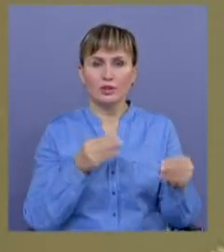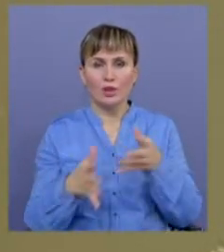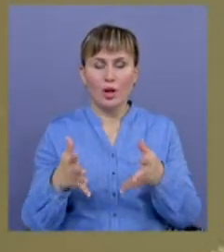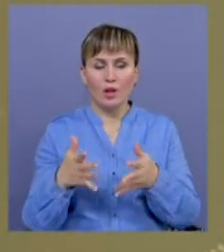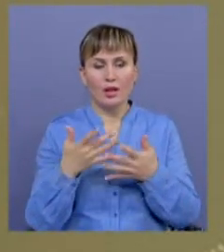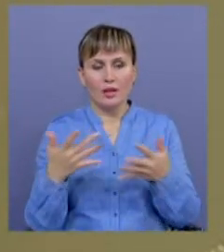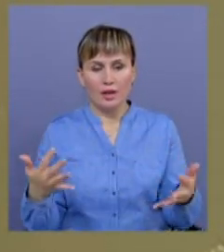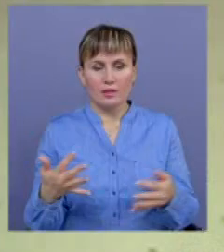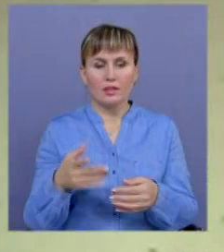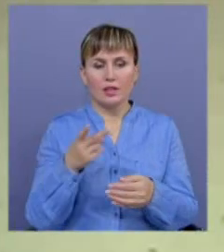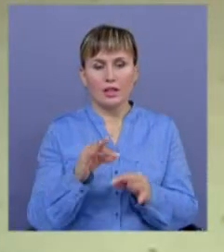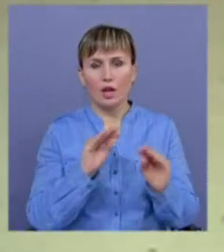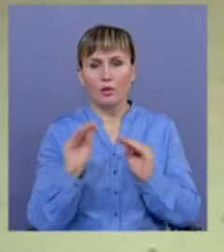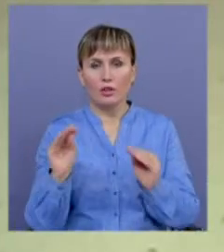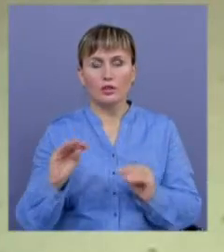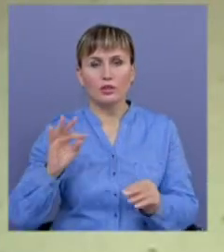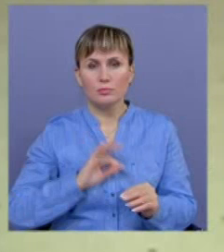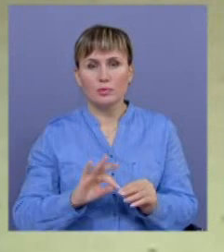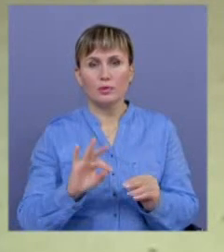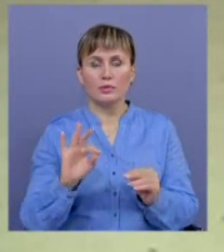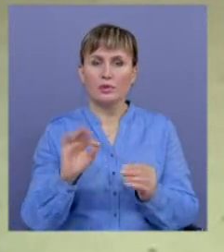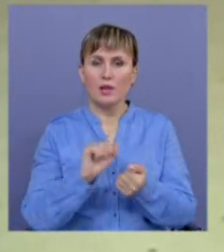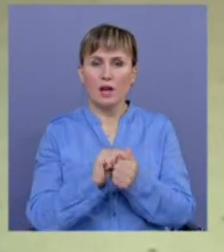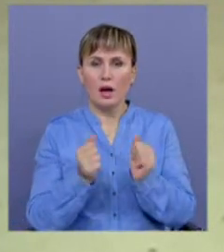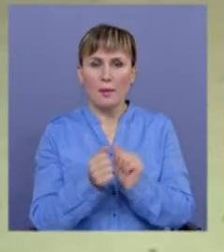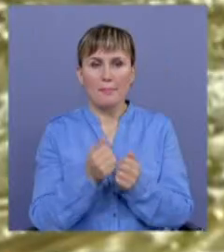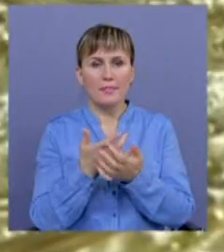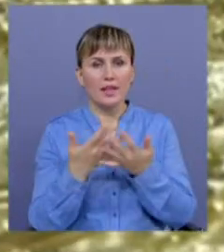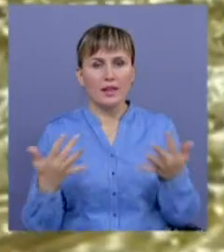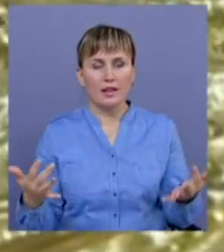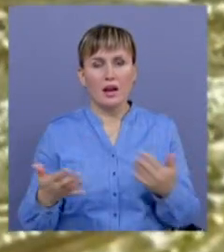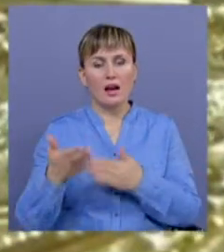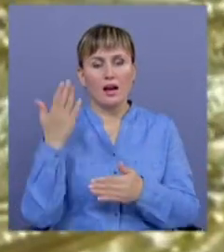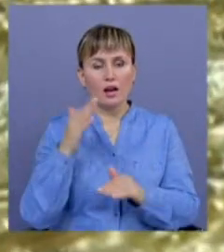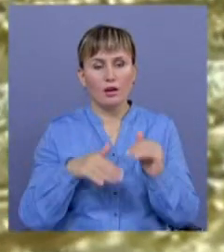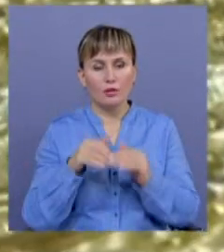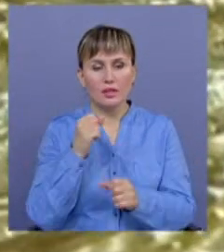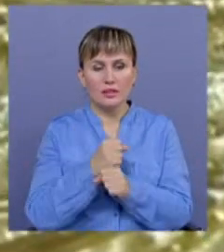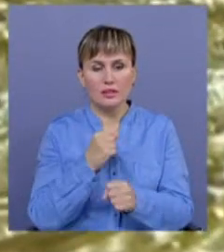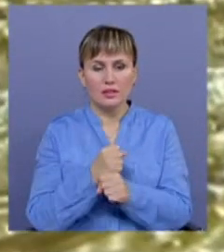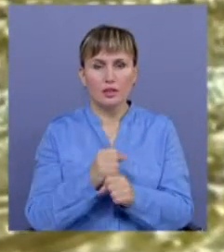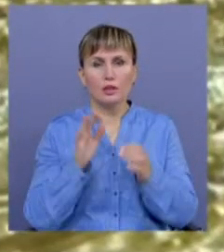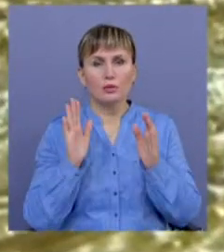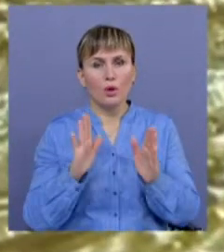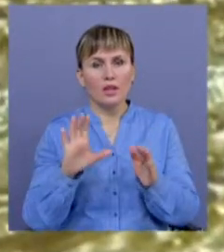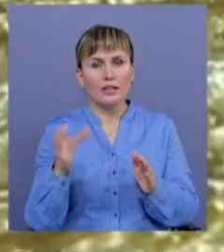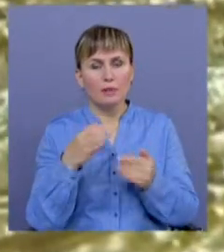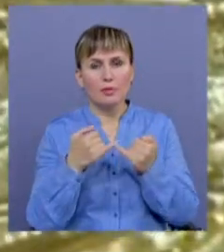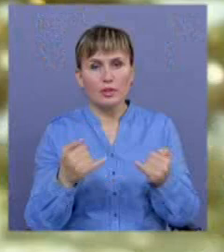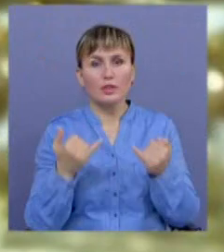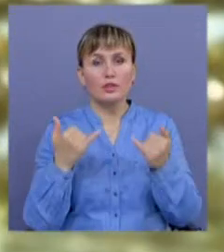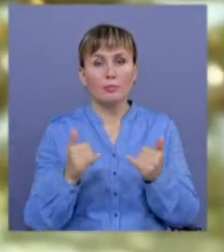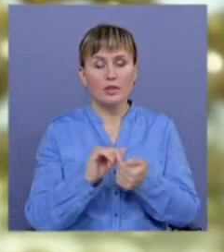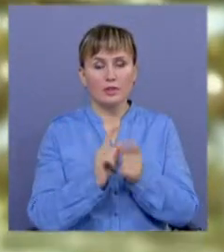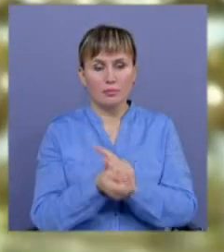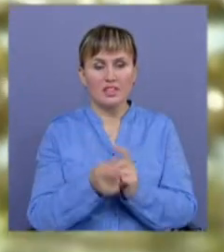и бархате. Для украшений используют стразы, бисер и драгоценные камни. Раньше рукодельники пускали в ход только серебряные нити, но теперь их